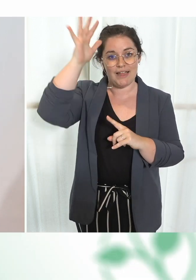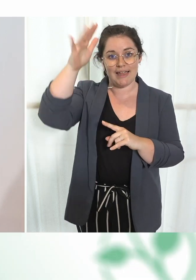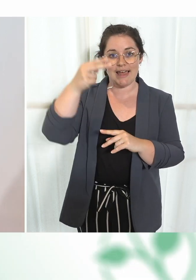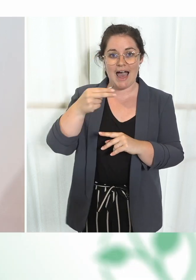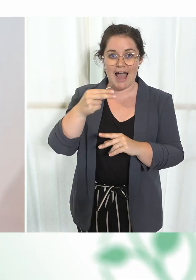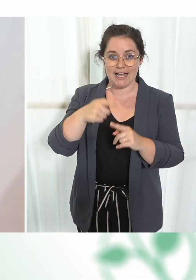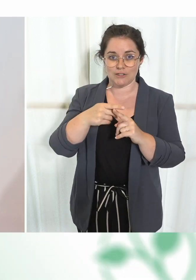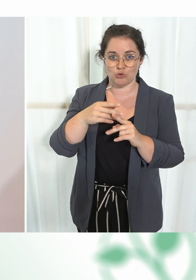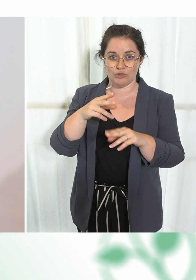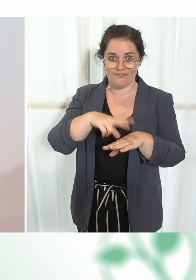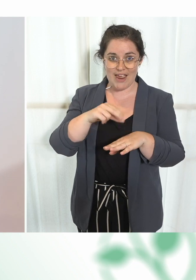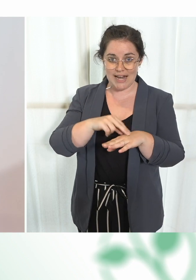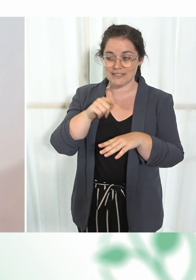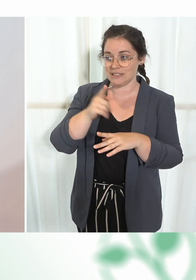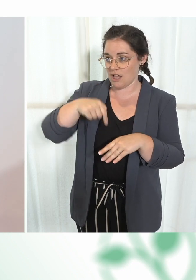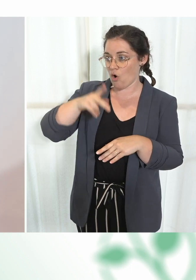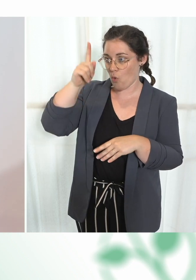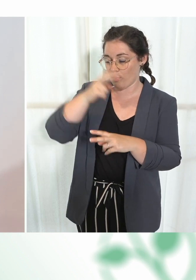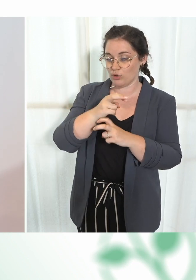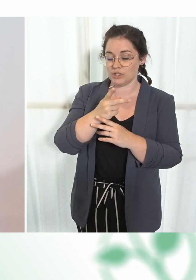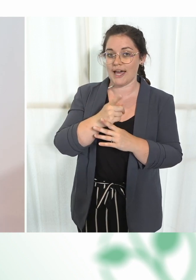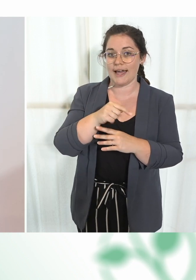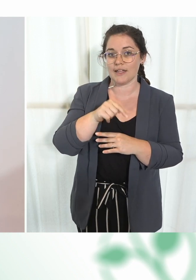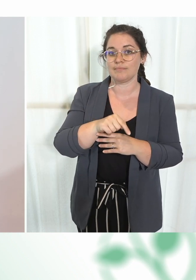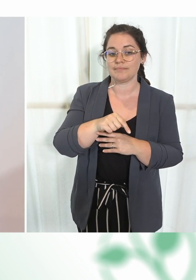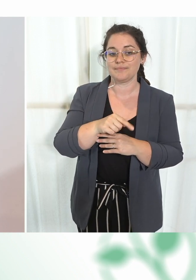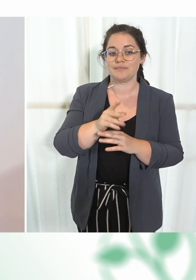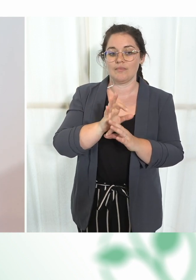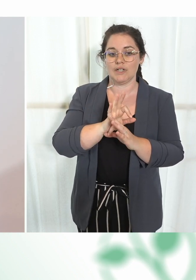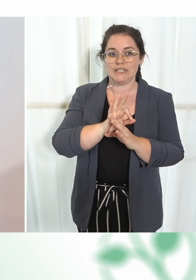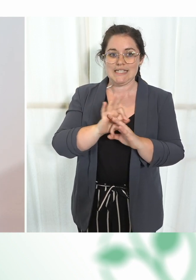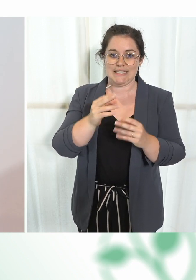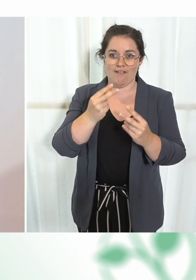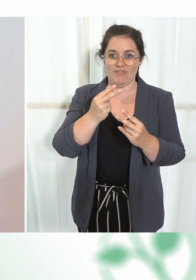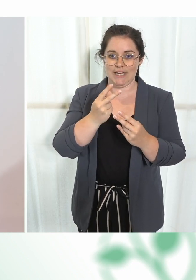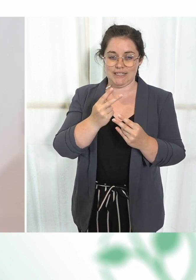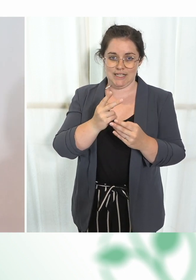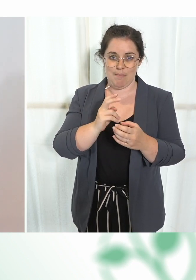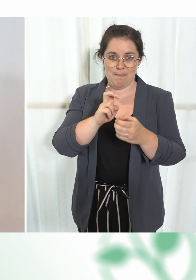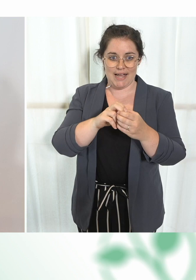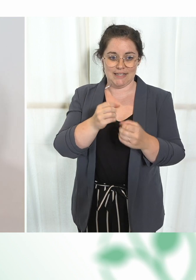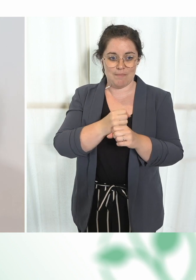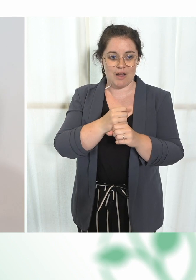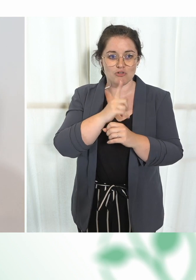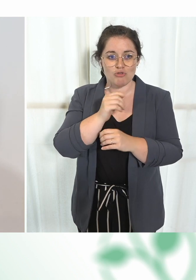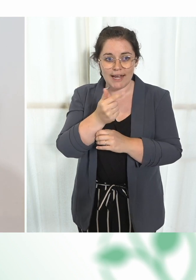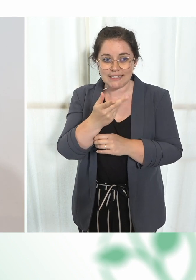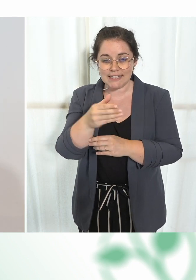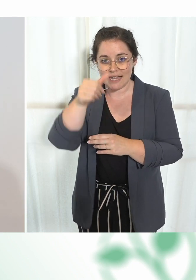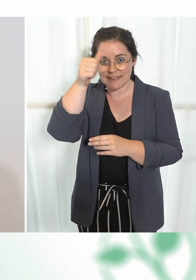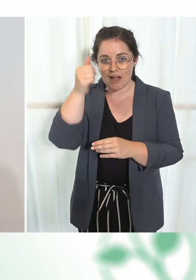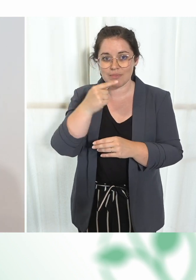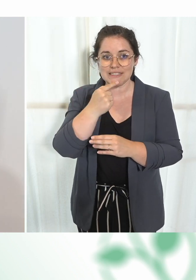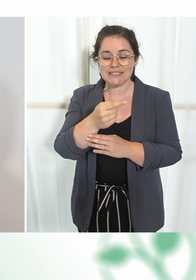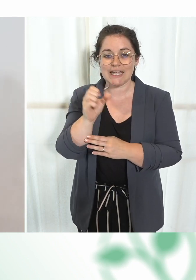wir sind ja in Oberösterreich, die da einen sehr entscheidenden Beitrag dazu beitragen. Und nur ein paar Namen zu nennen, von